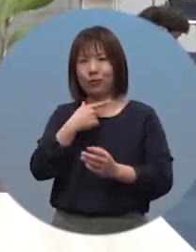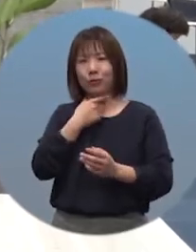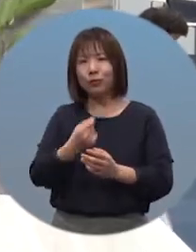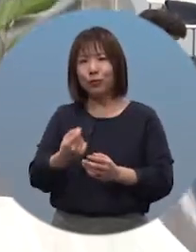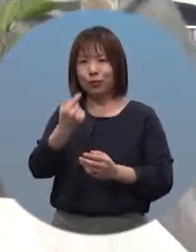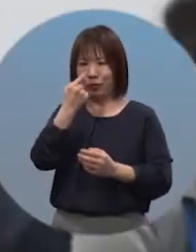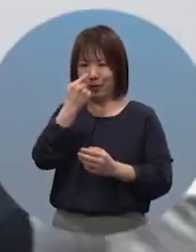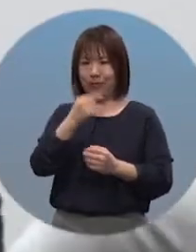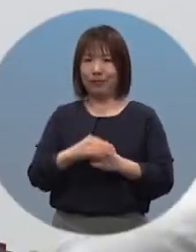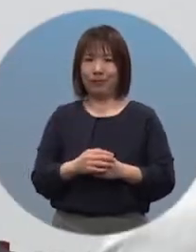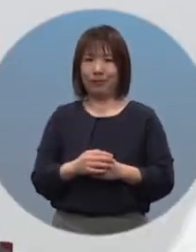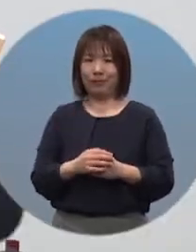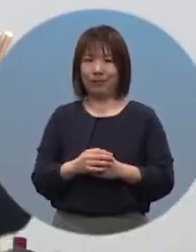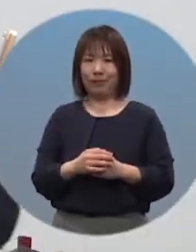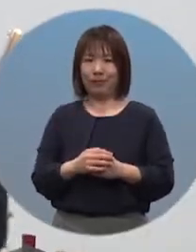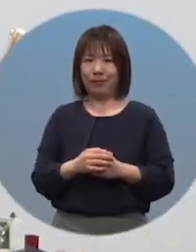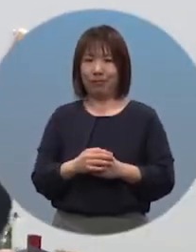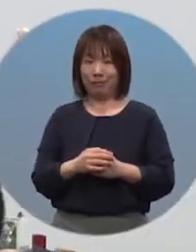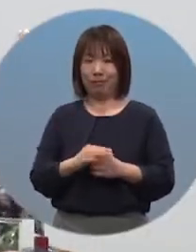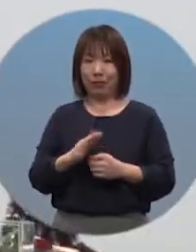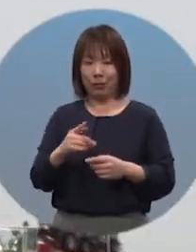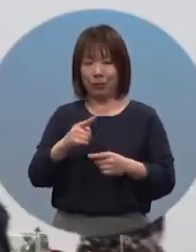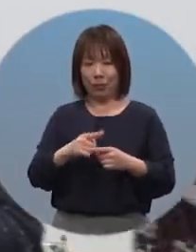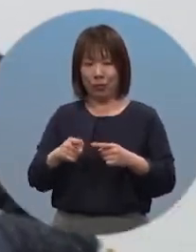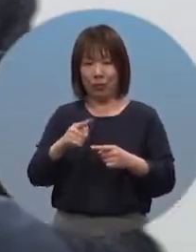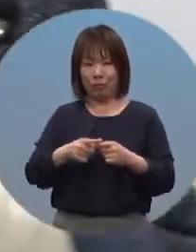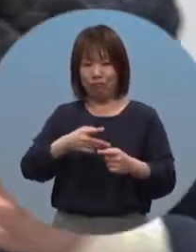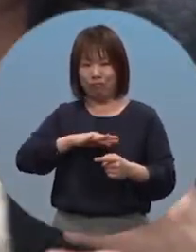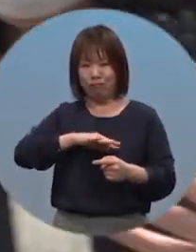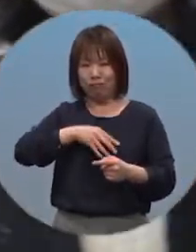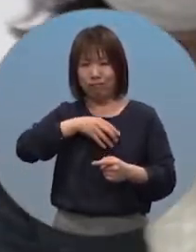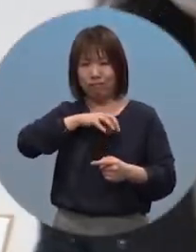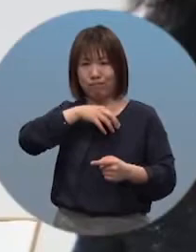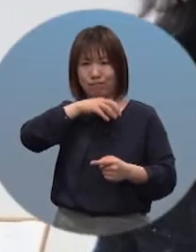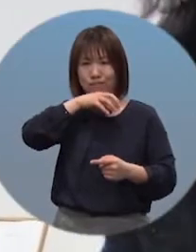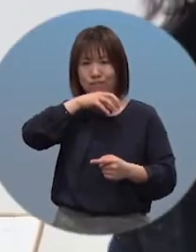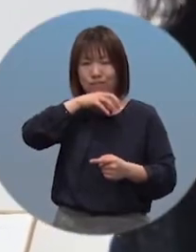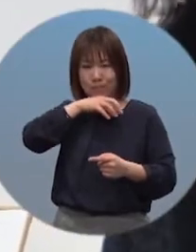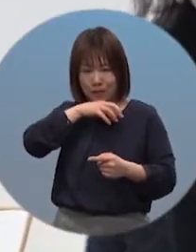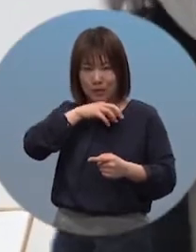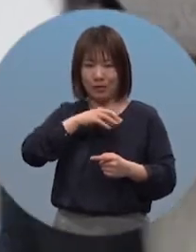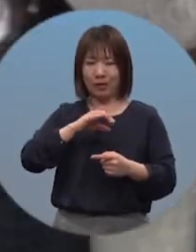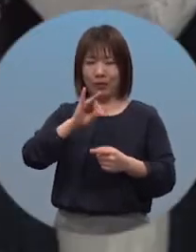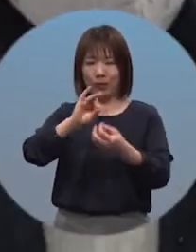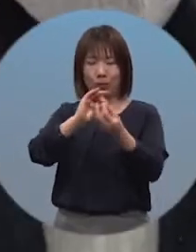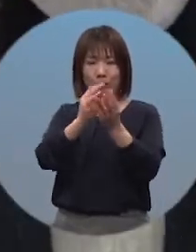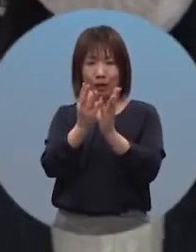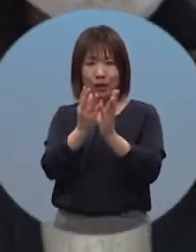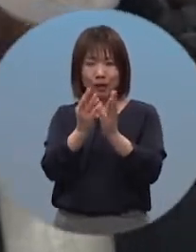たんですけれどやっぱ年齢を温めて坪木の良さ